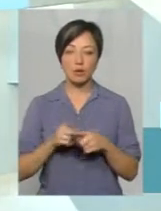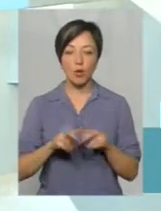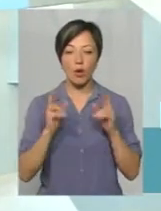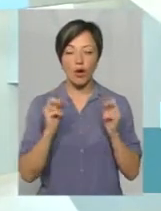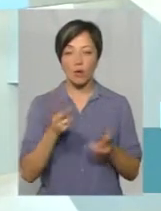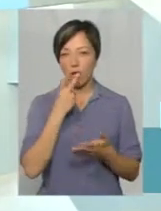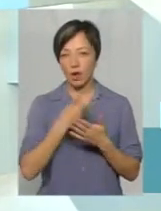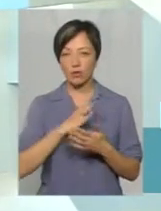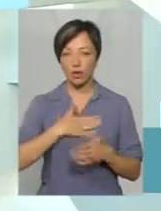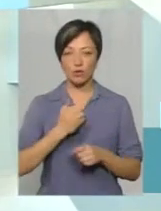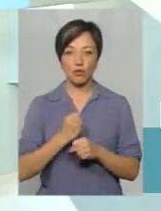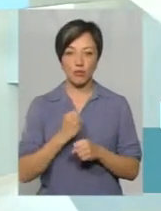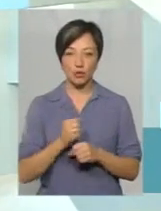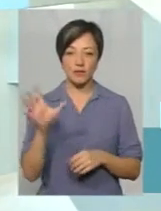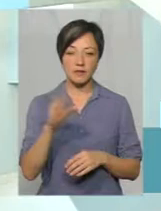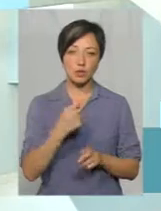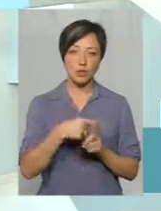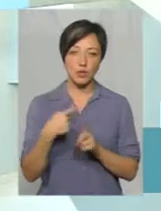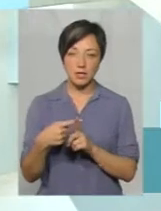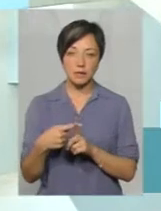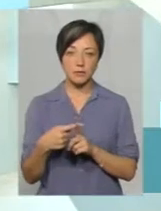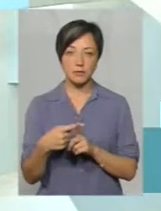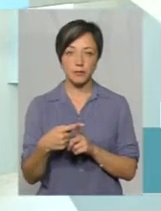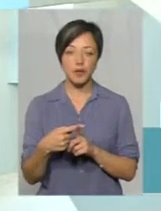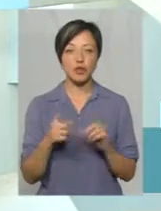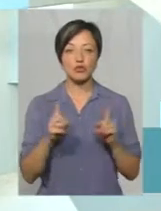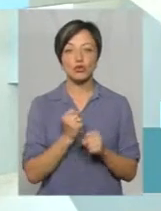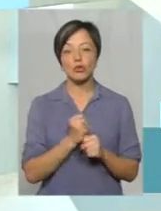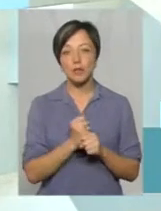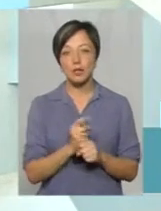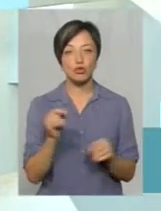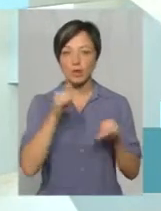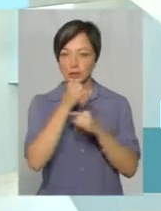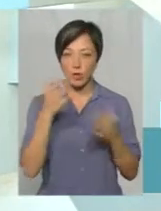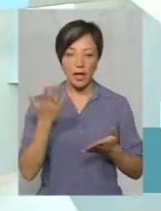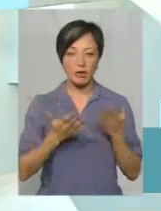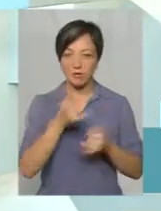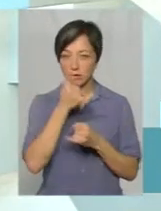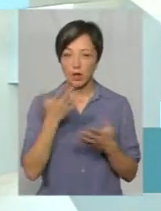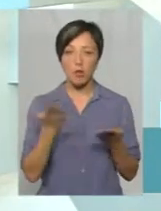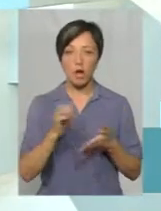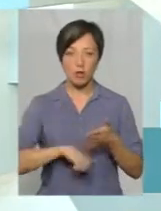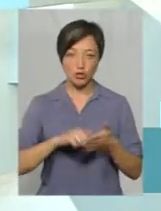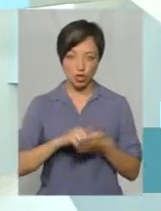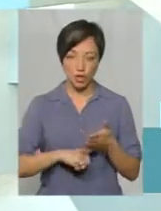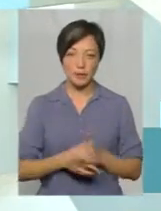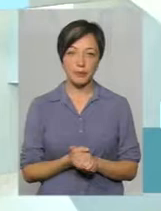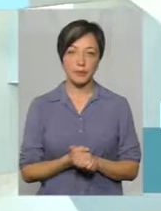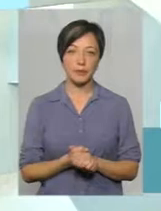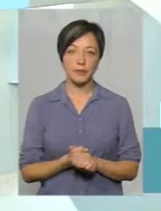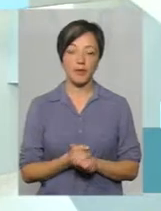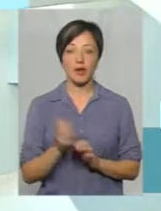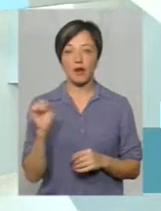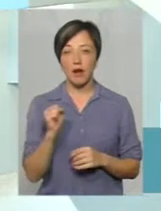покажемо нашу роботу, всі плюси. Що зробили, що не змогли, якщо не змогли, по якій причині.